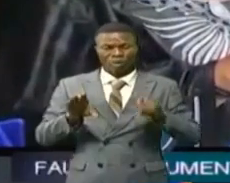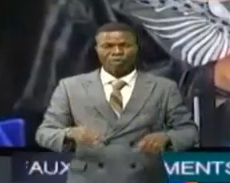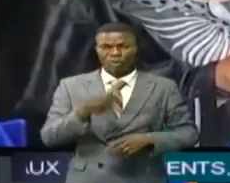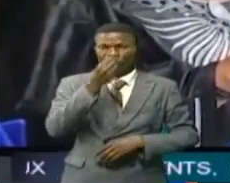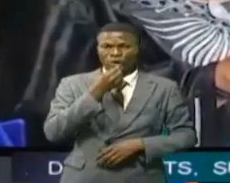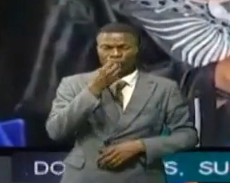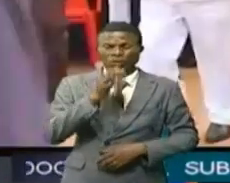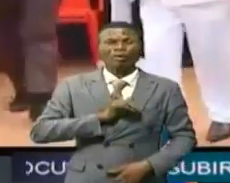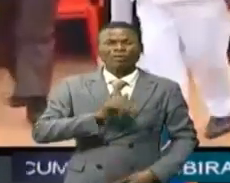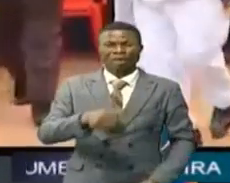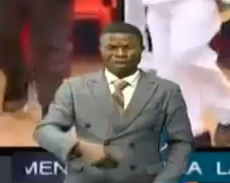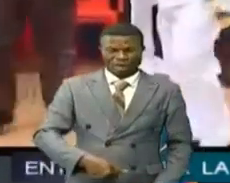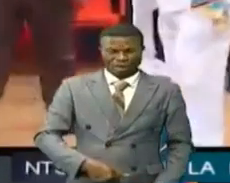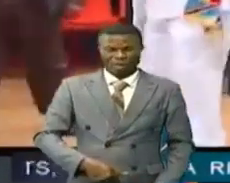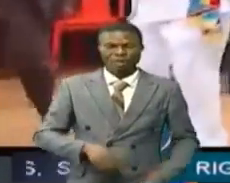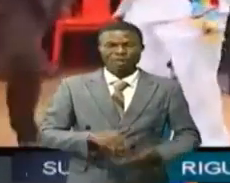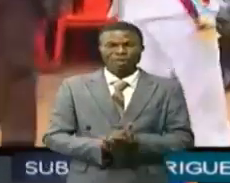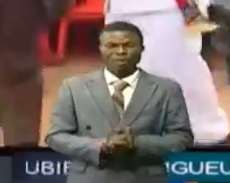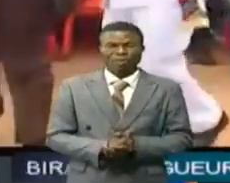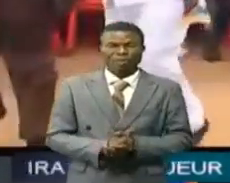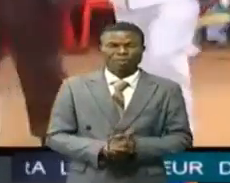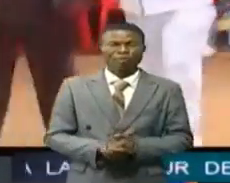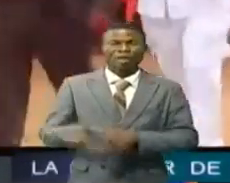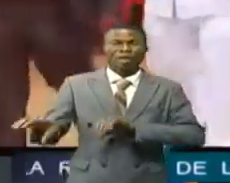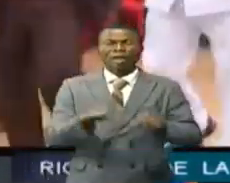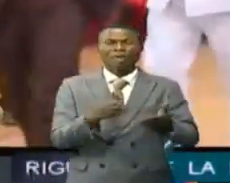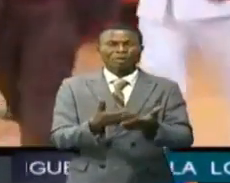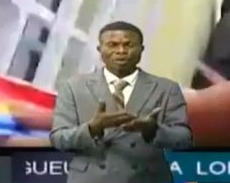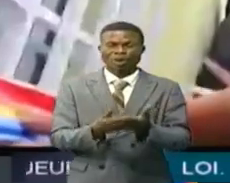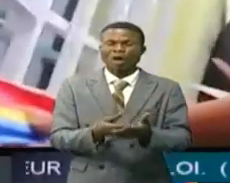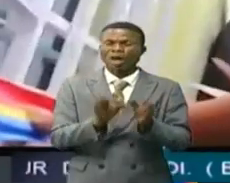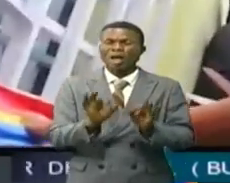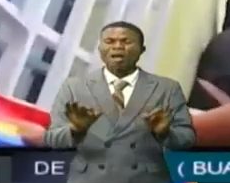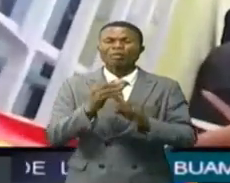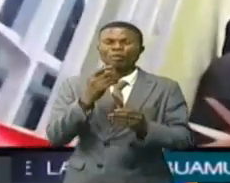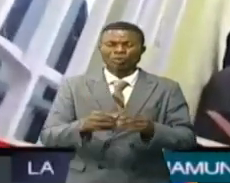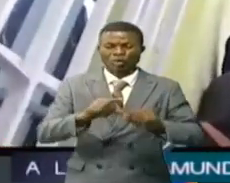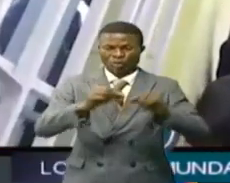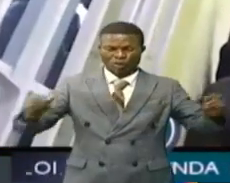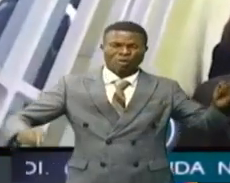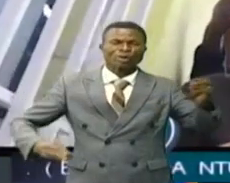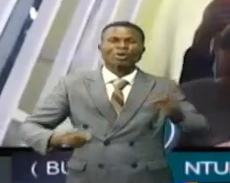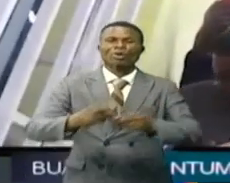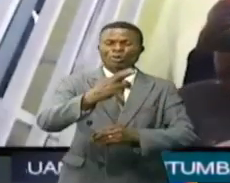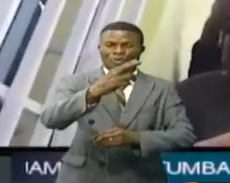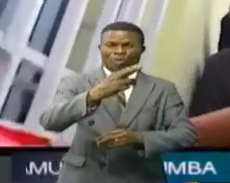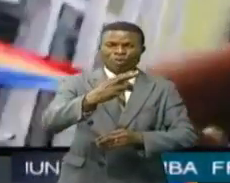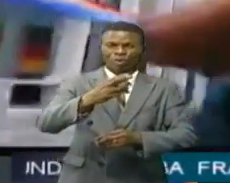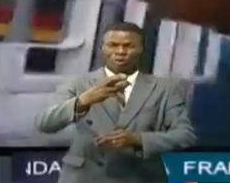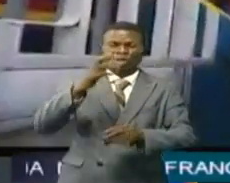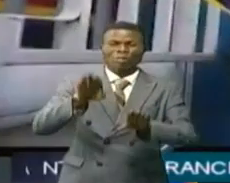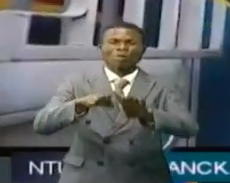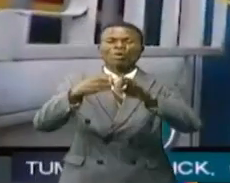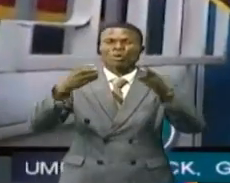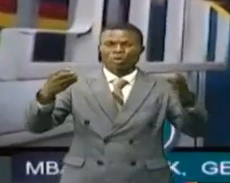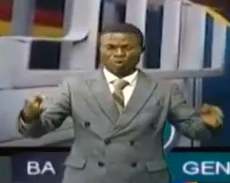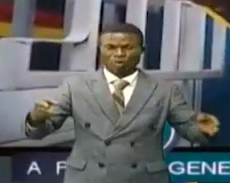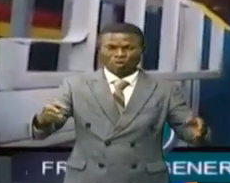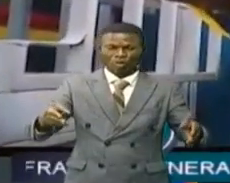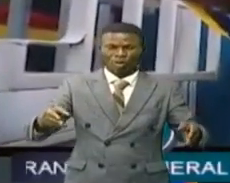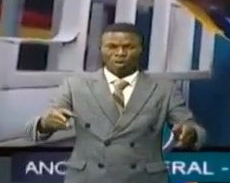Joseph. Les temps forts de cette cérémonie étaient la coupure du ruban symbolique pour l'inauguration du